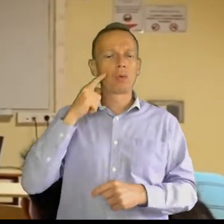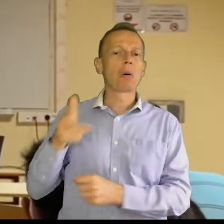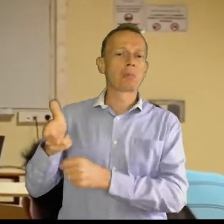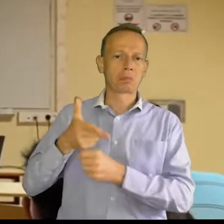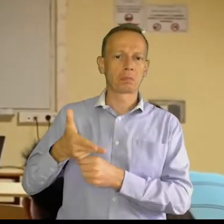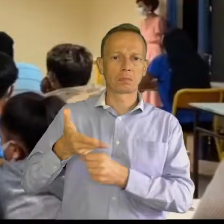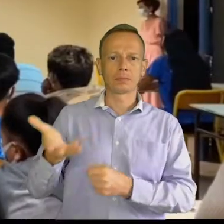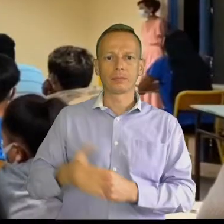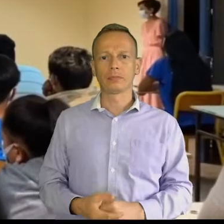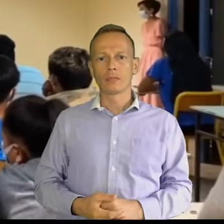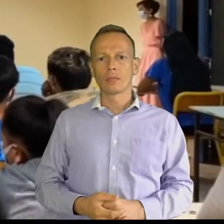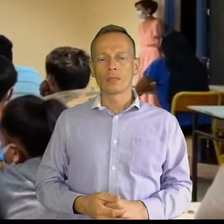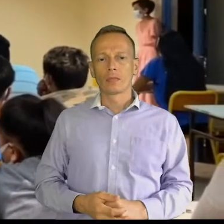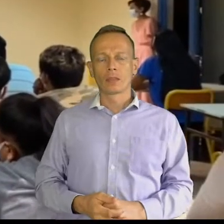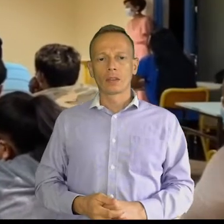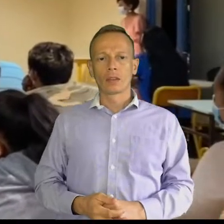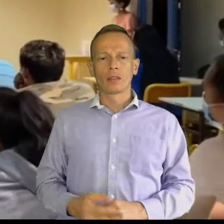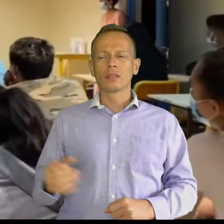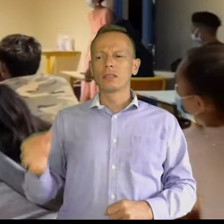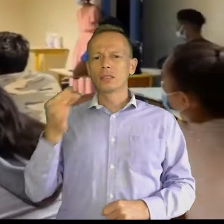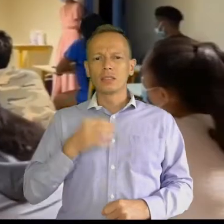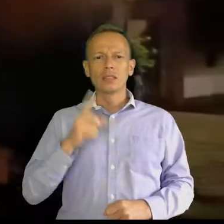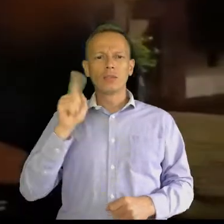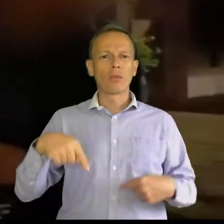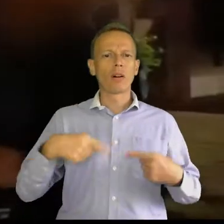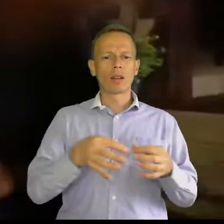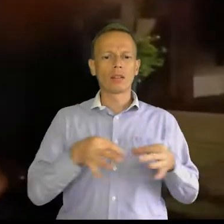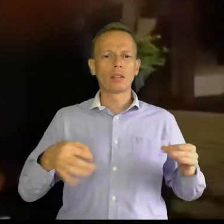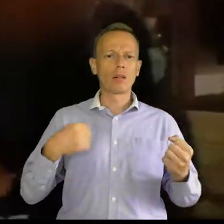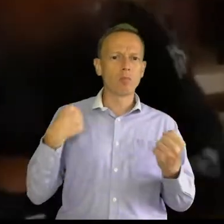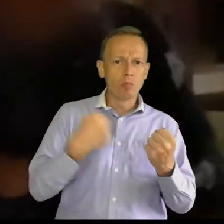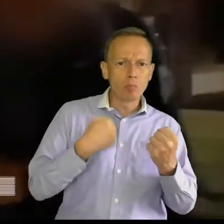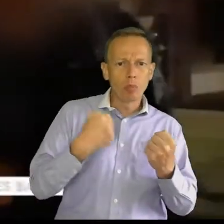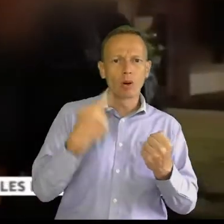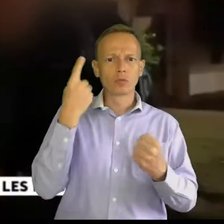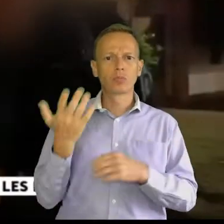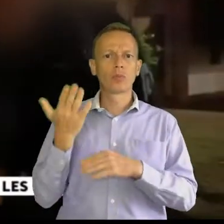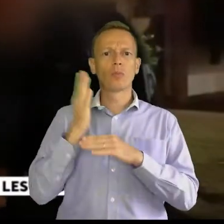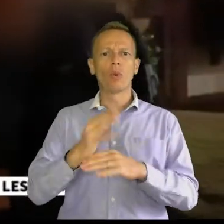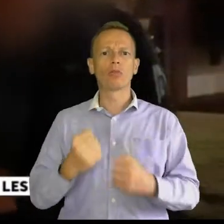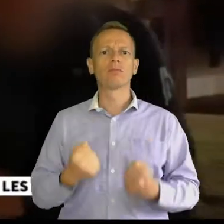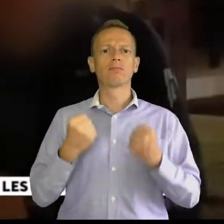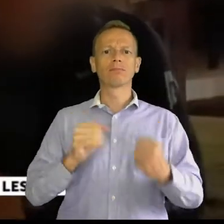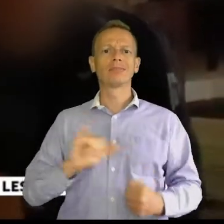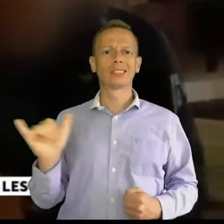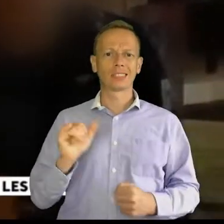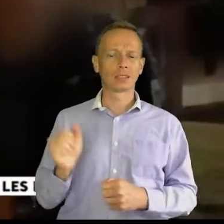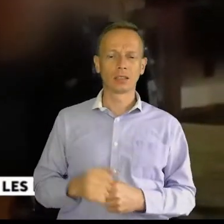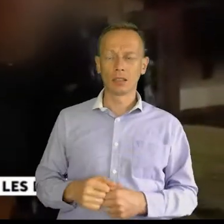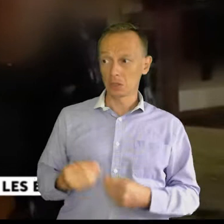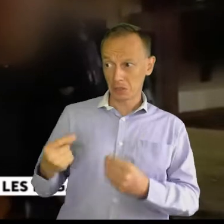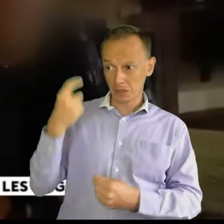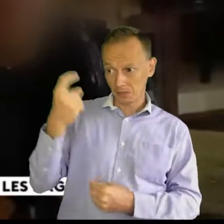par Ariho et Tefafana. Puisqu'il a dit il faut aller sur le ring pour montrer qu'il est le plus